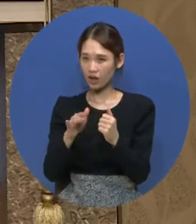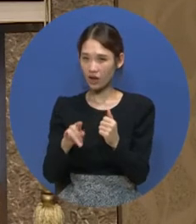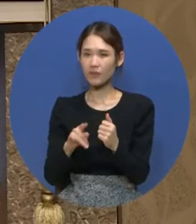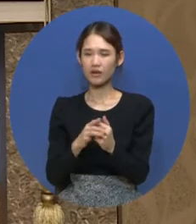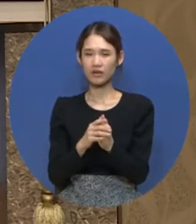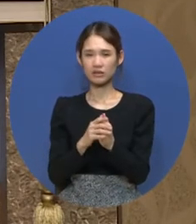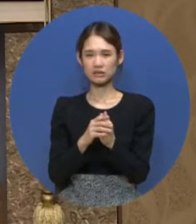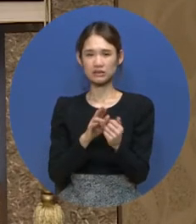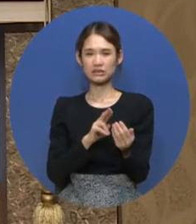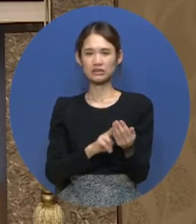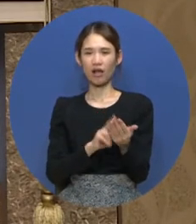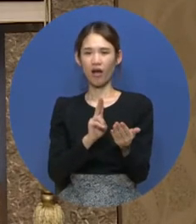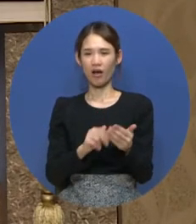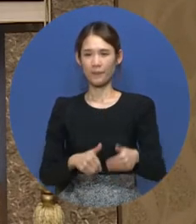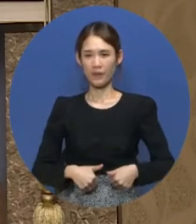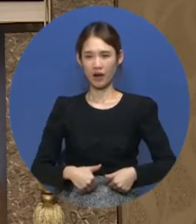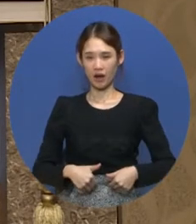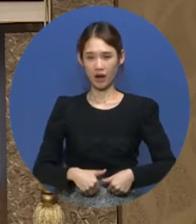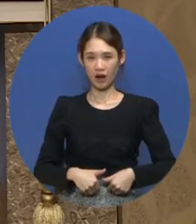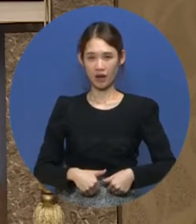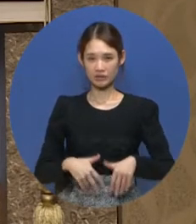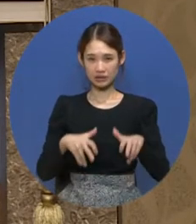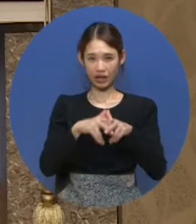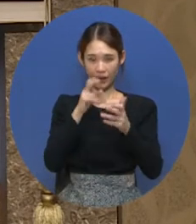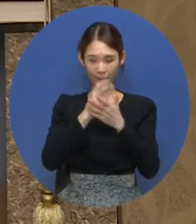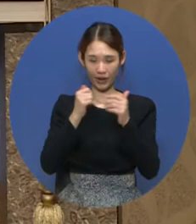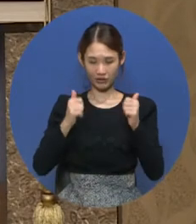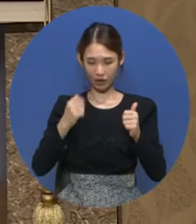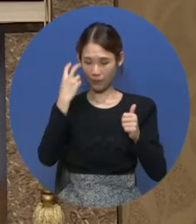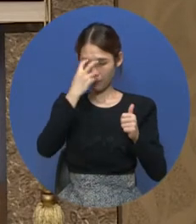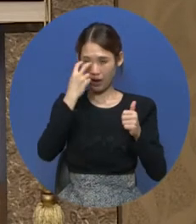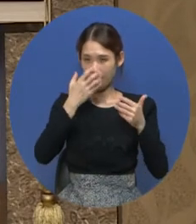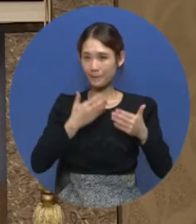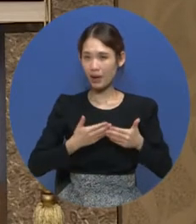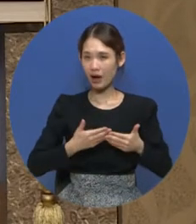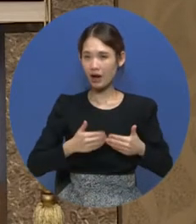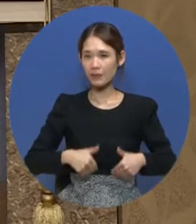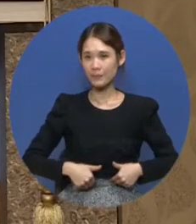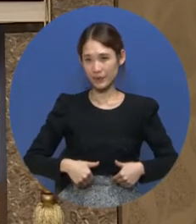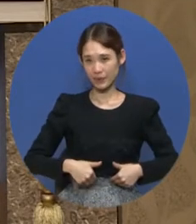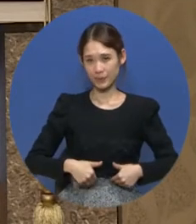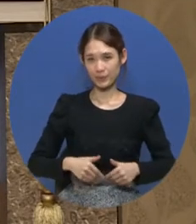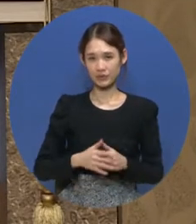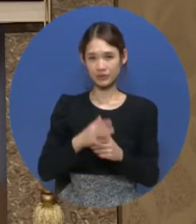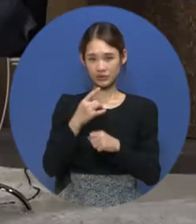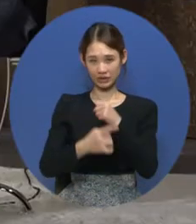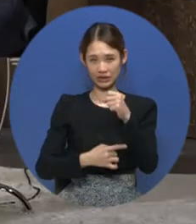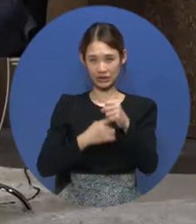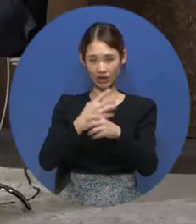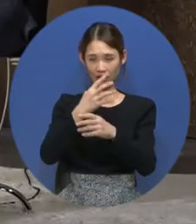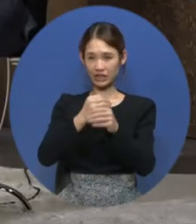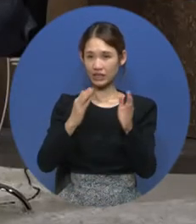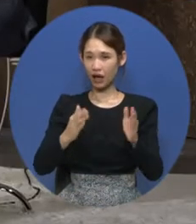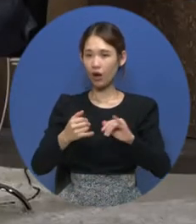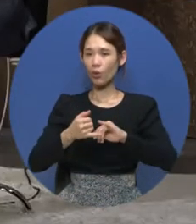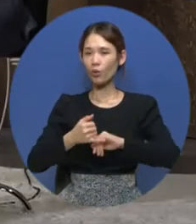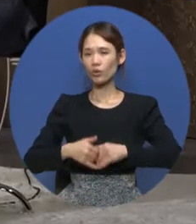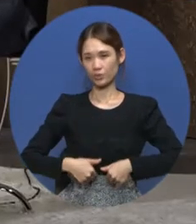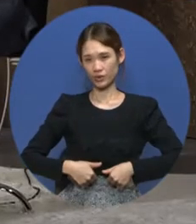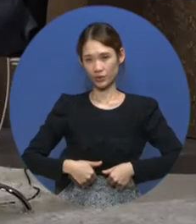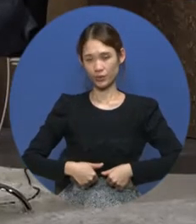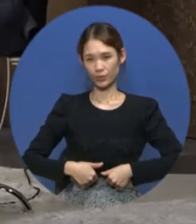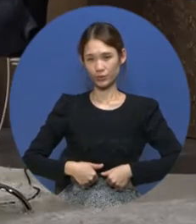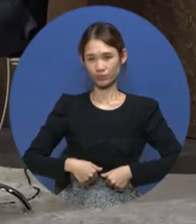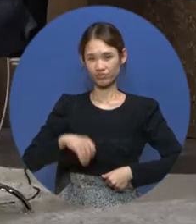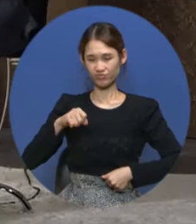드러나야 지만 장애 판정을 받을 수가 있어요 예 그런데 이제 약 1년간의 기간이 커피라고 하네요 그럼 요거